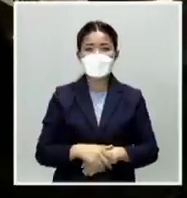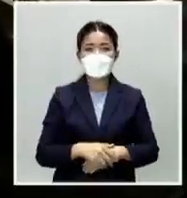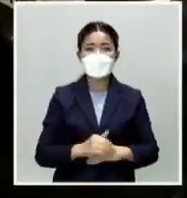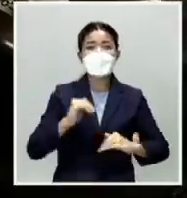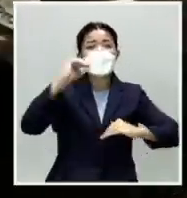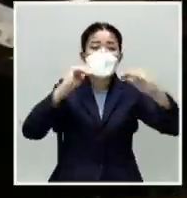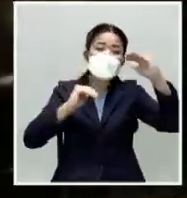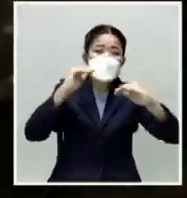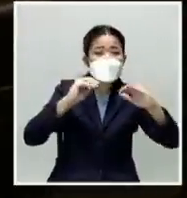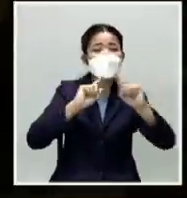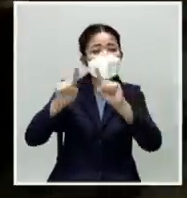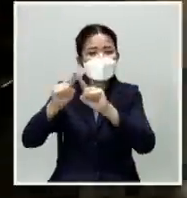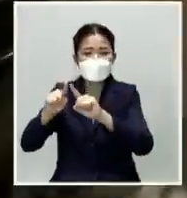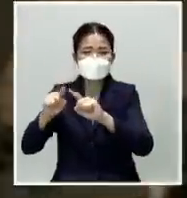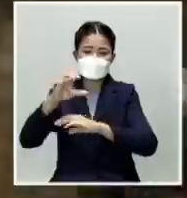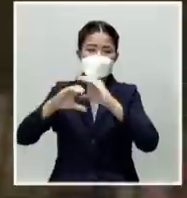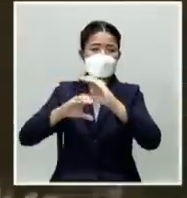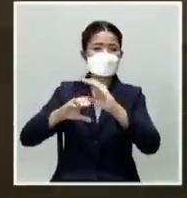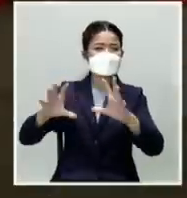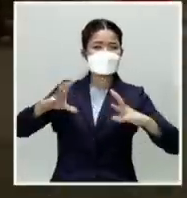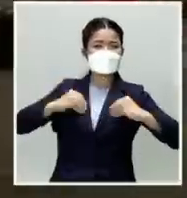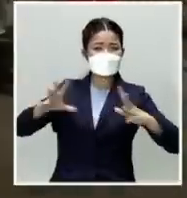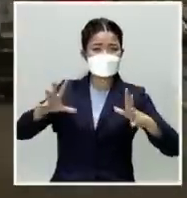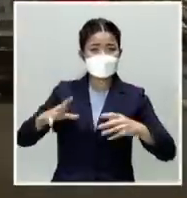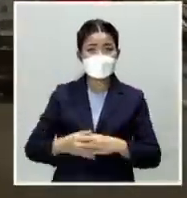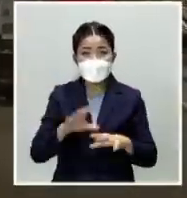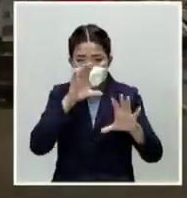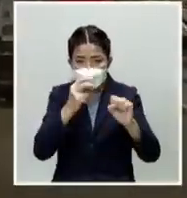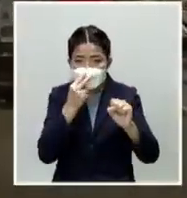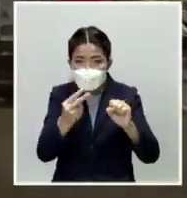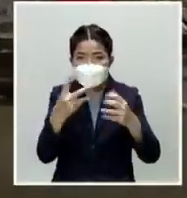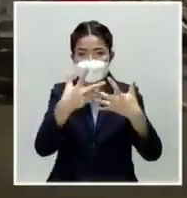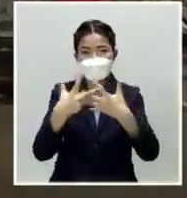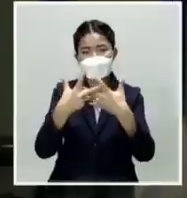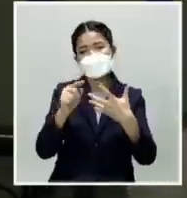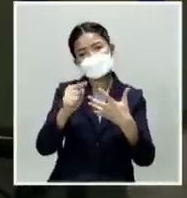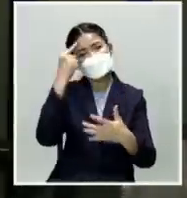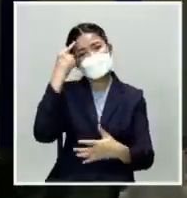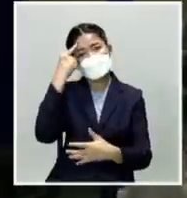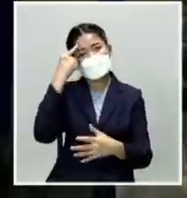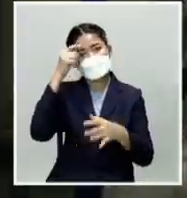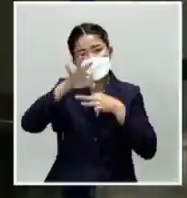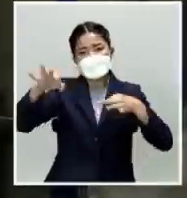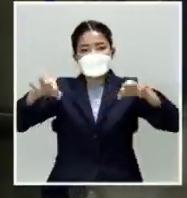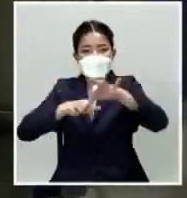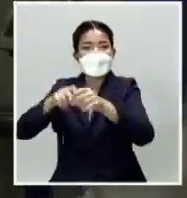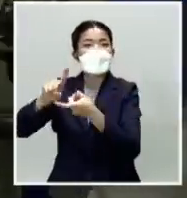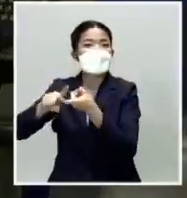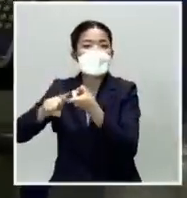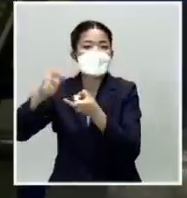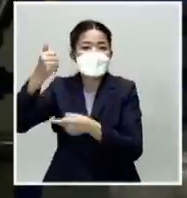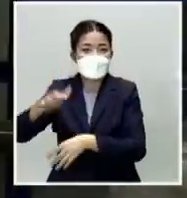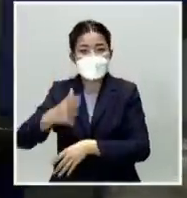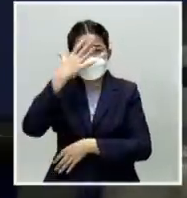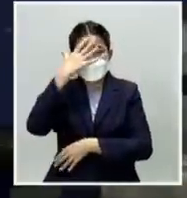งและสื่อเท่านั้นที่ต่อต้านโครงการท่อส่งก๊าซรัสเซียและมองว่าสหรัฐไม่มีทางทำหน้าที่แทนรัสเซียในฐานะประเท